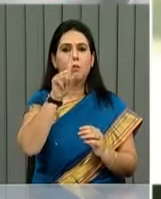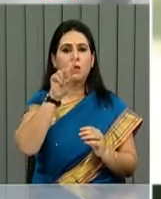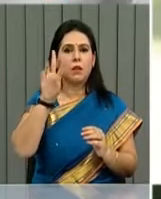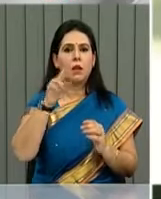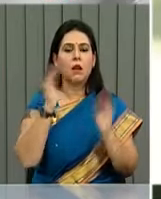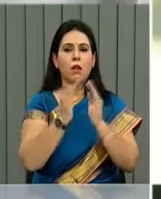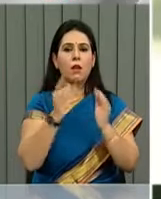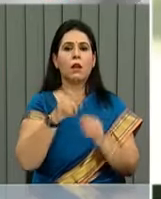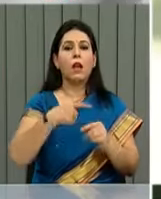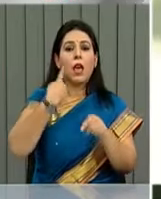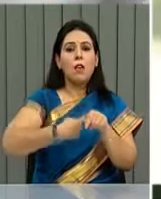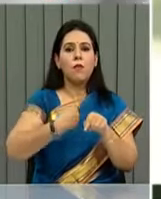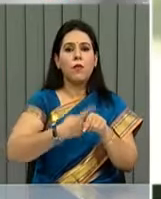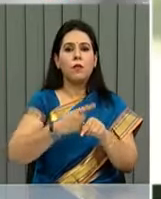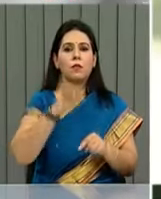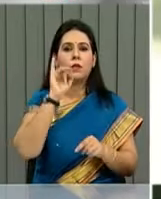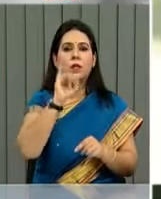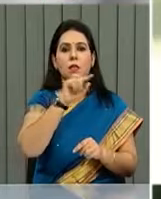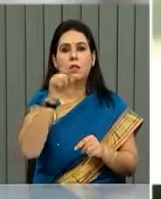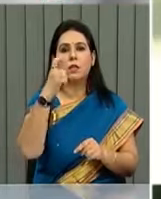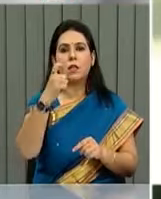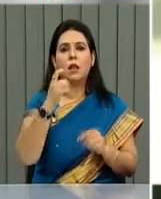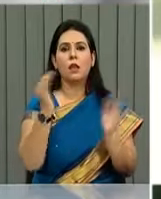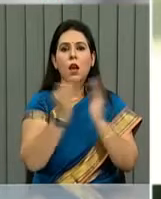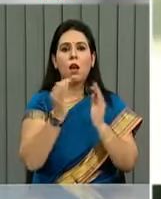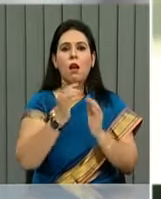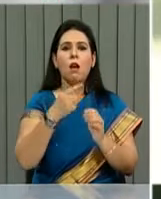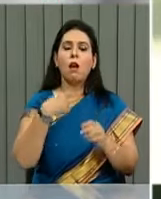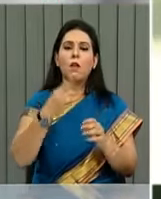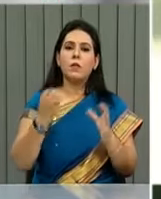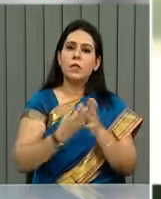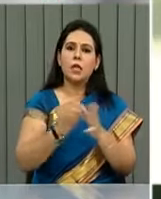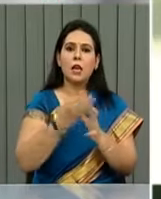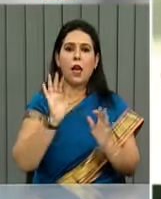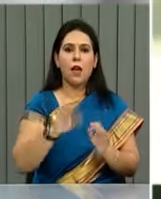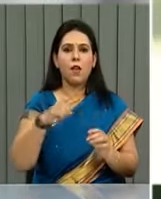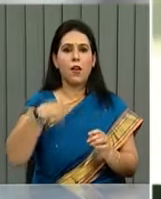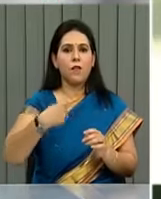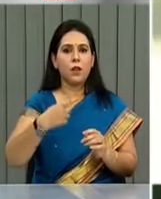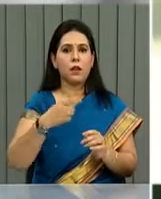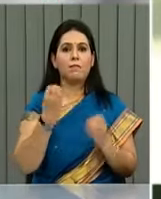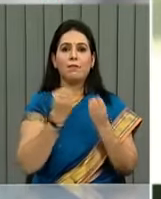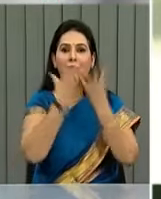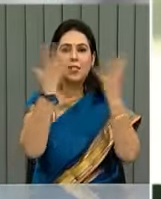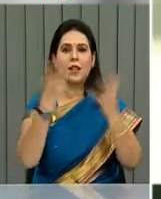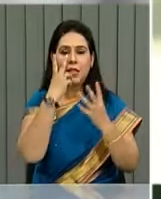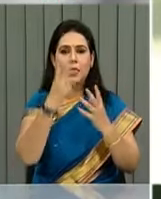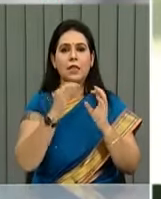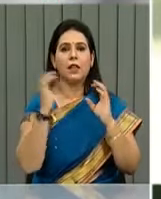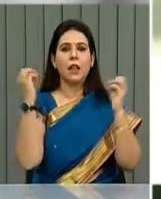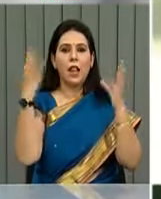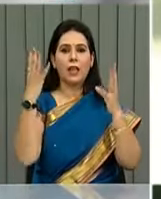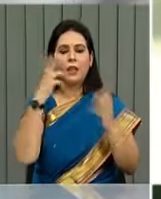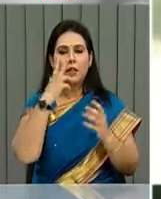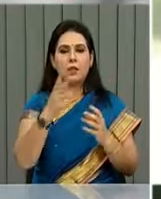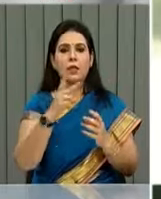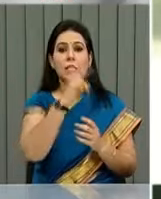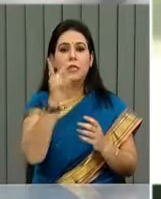डेली बेसिस पे 6-8 गांव ऐसे हैं जिसमें बिजली आरंभ हो रही है, एक नया उजाला उनके लिए आता है।